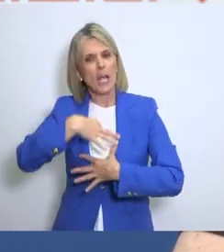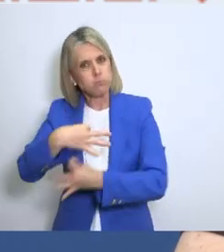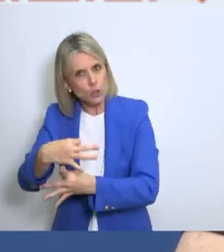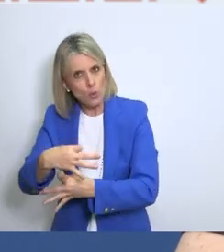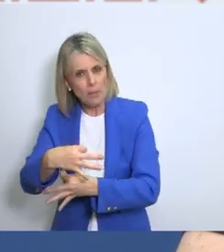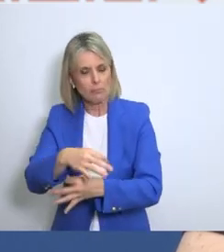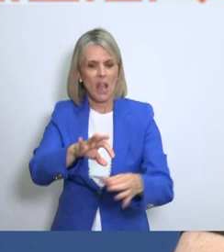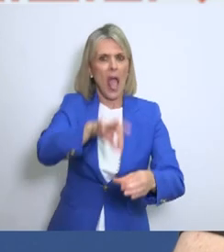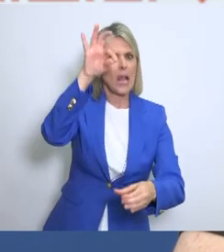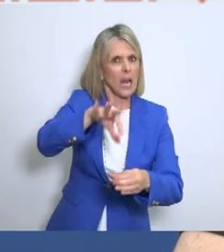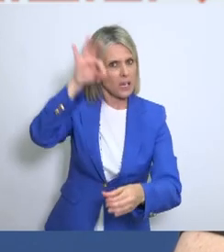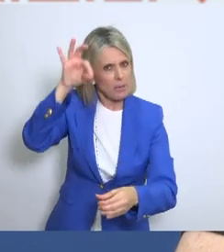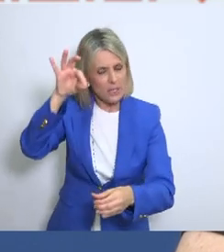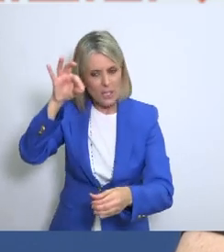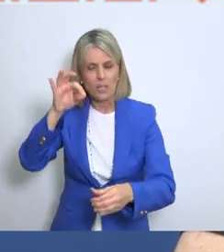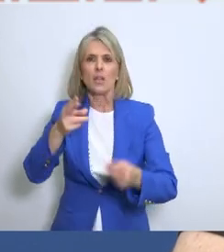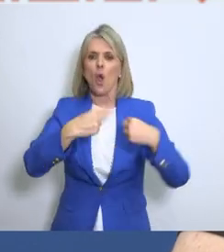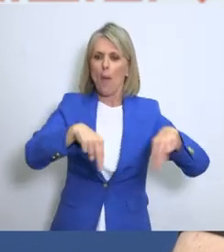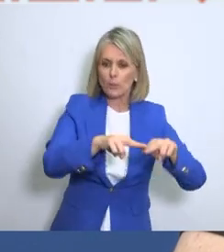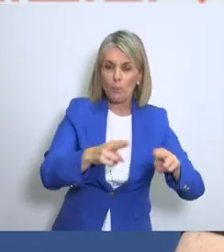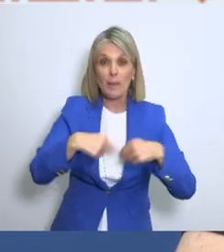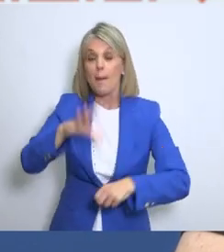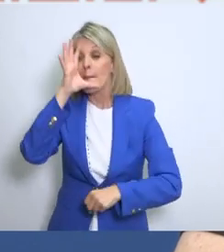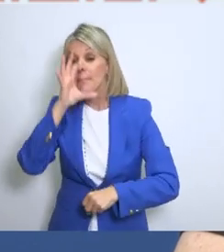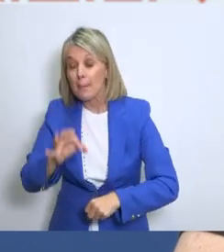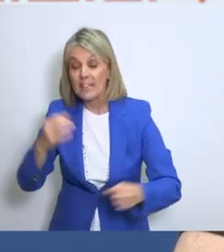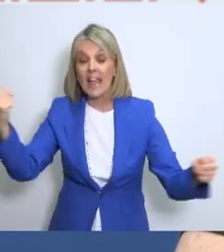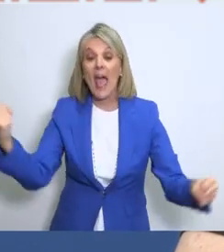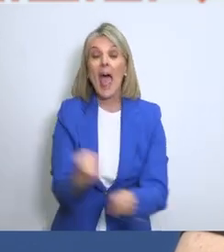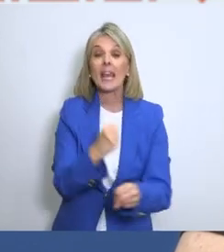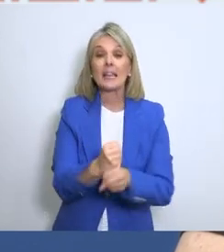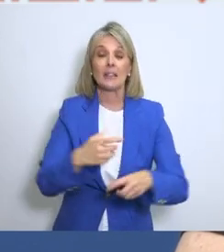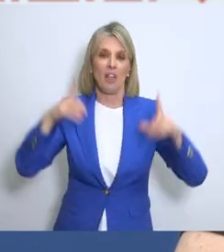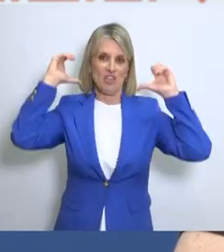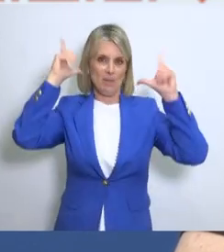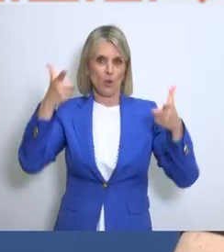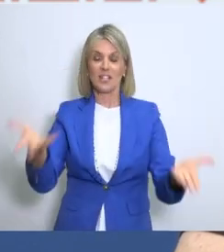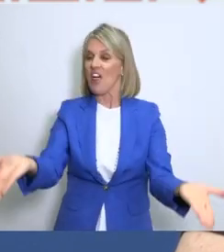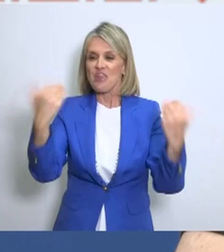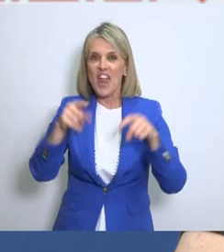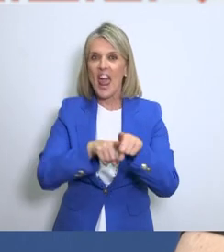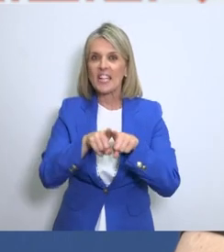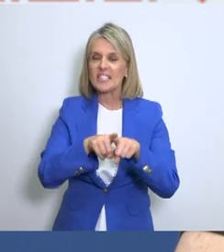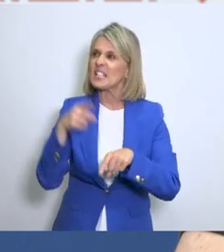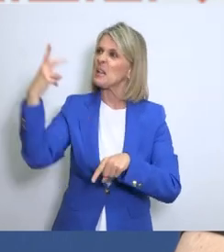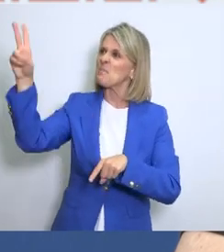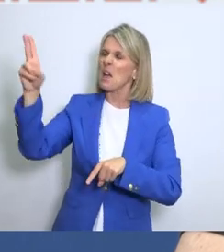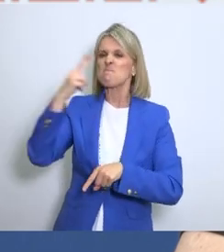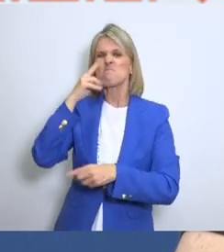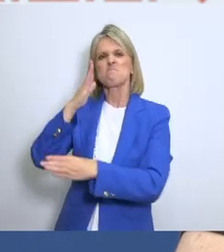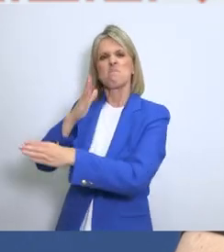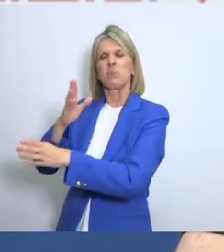εκλεγμένους και άμεσα ανακλητούς. Μια πραγματική εργατική δημοκρατία που καμία σχέση δεν θα έχει με την αστική